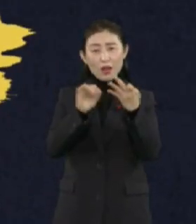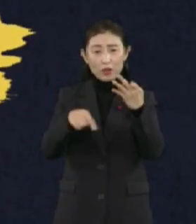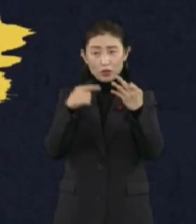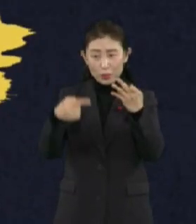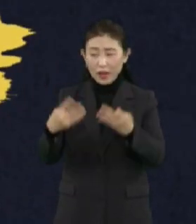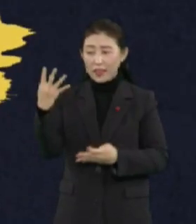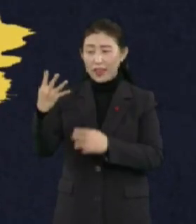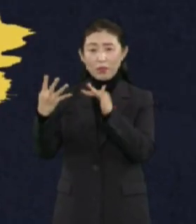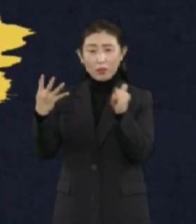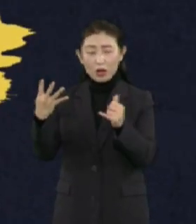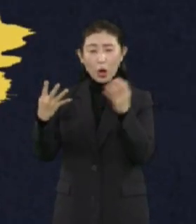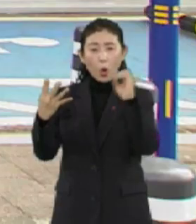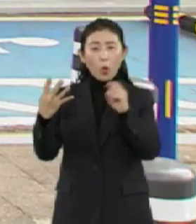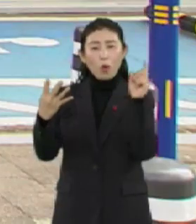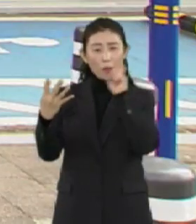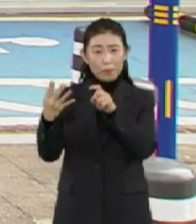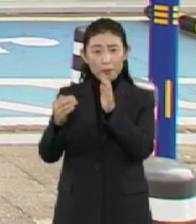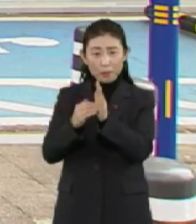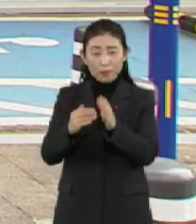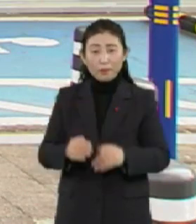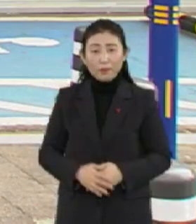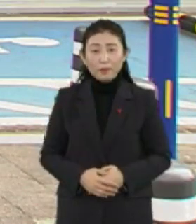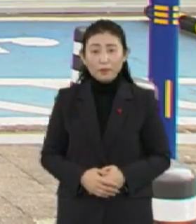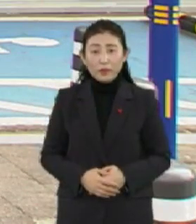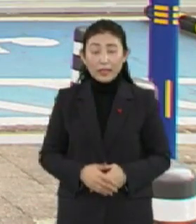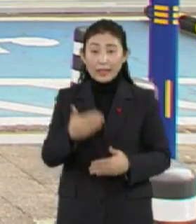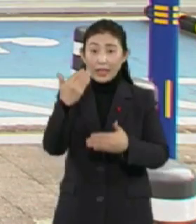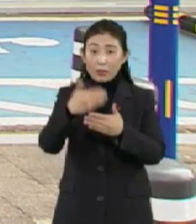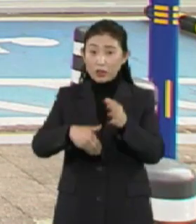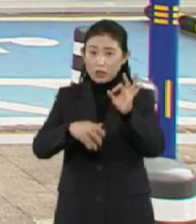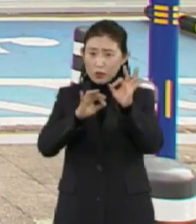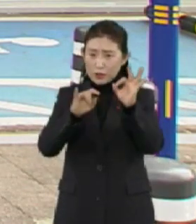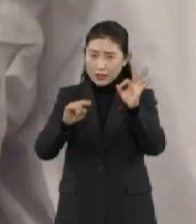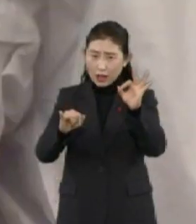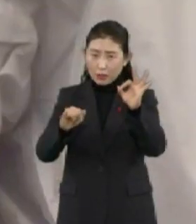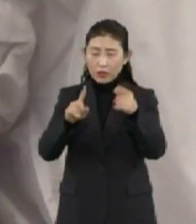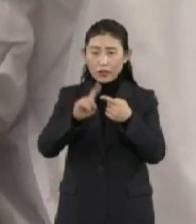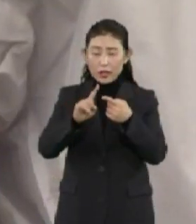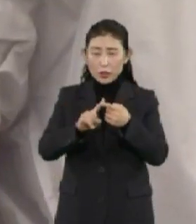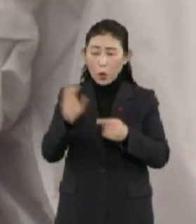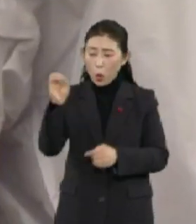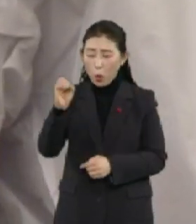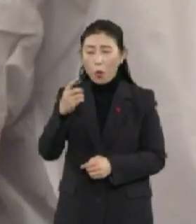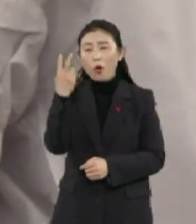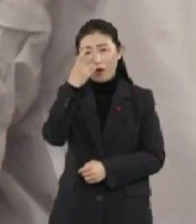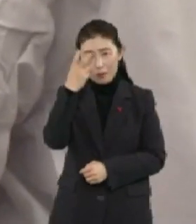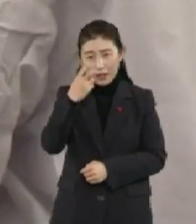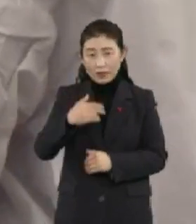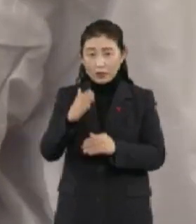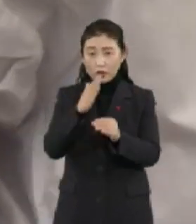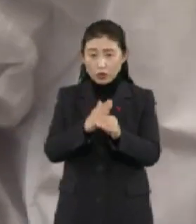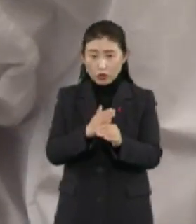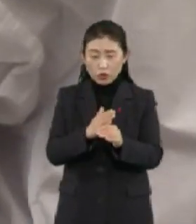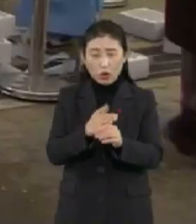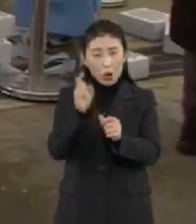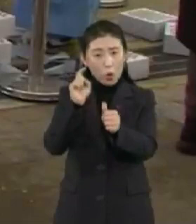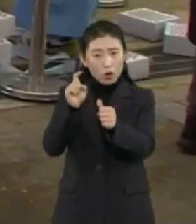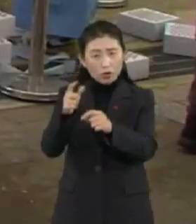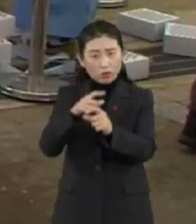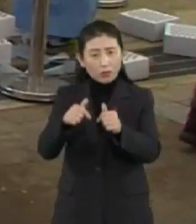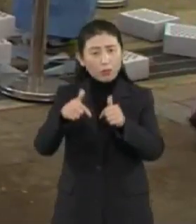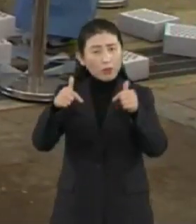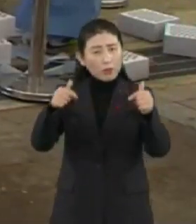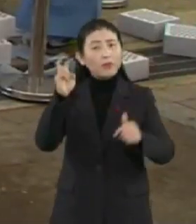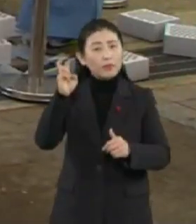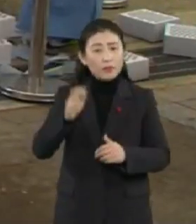4명이 오미크론 감염입니다. 방역당국은 나머지 10명에 대해서도 오미크론 검사가 진행 중으로 확진자는 계속 증가할 것으로